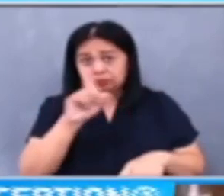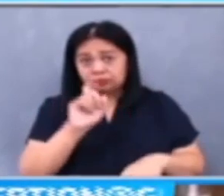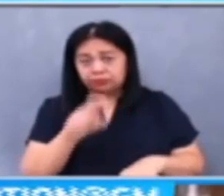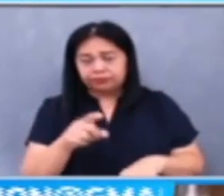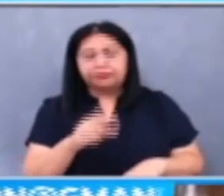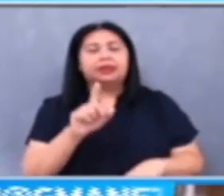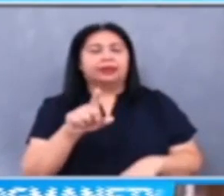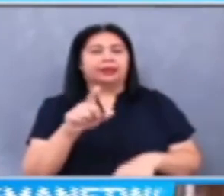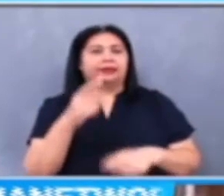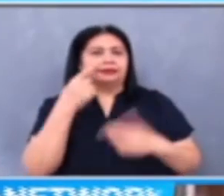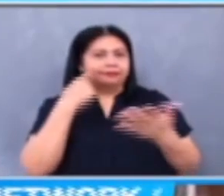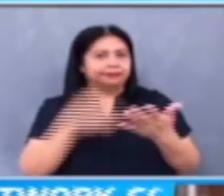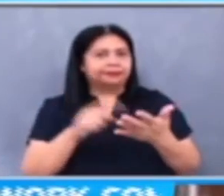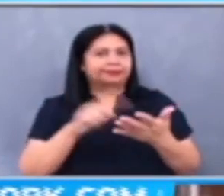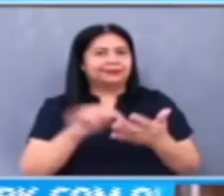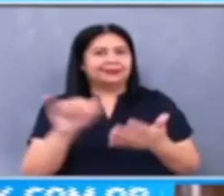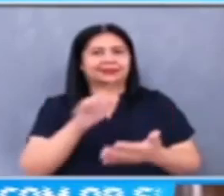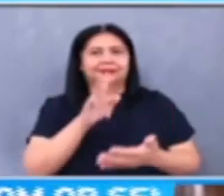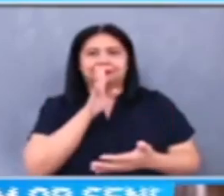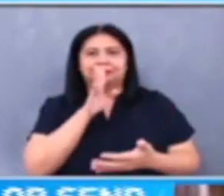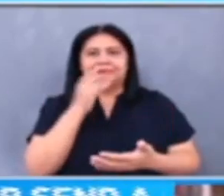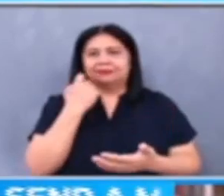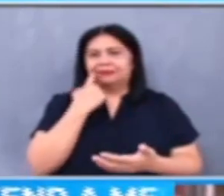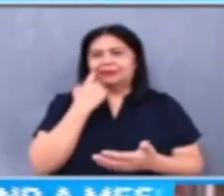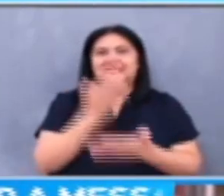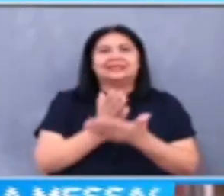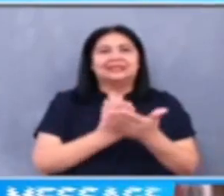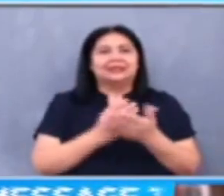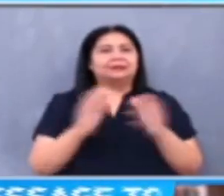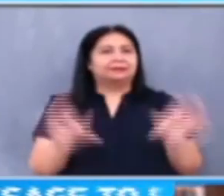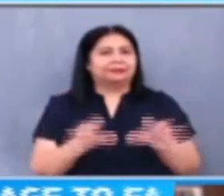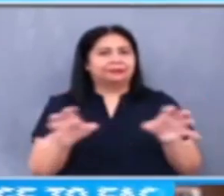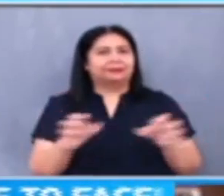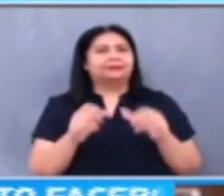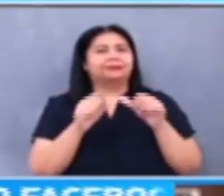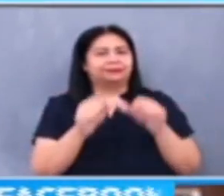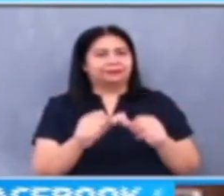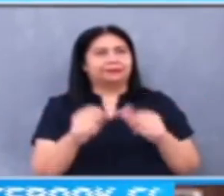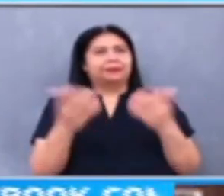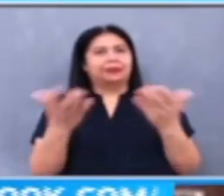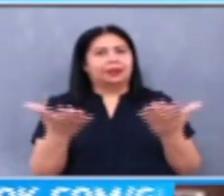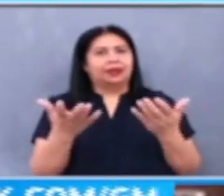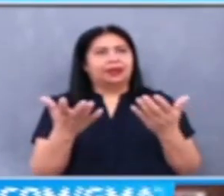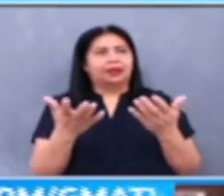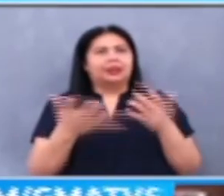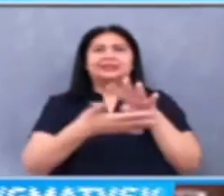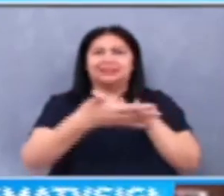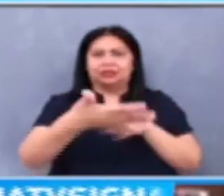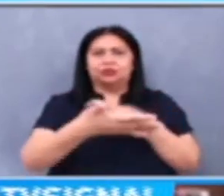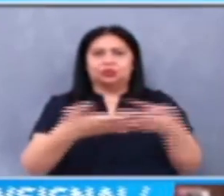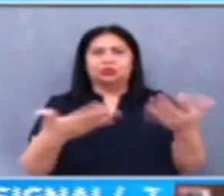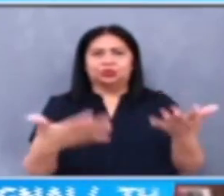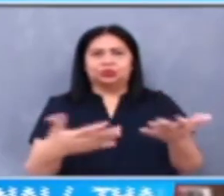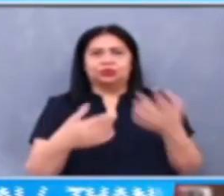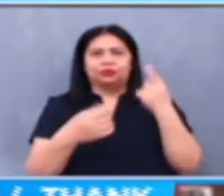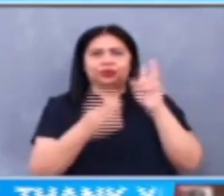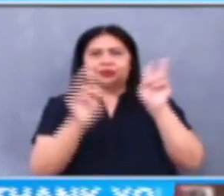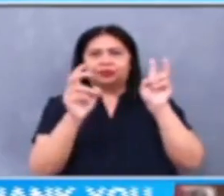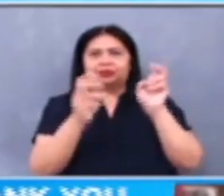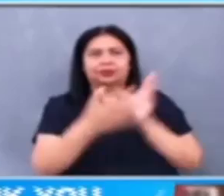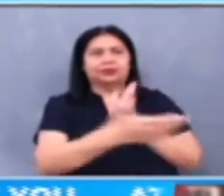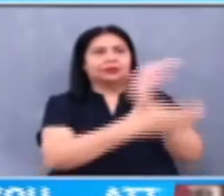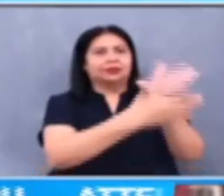no? Kasi gaya nga nung nabanggit ko kanina, may ilang mga aktibidad talaga. May mga actually schedule na, di ba, para doon sa tinatawag na